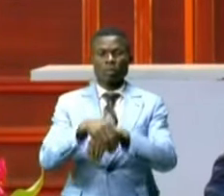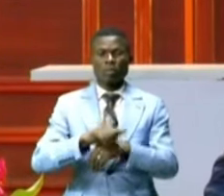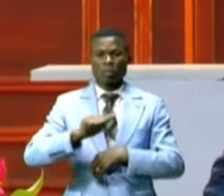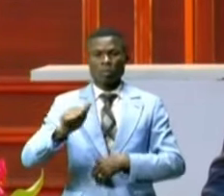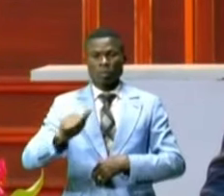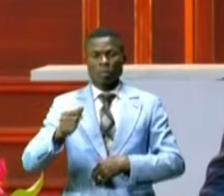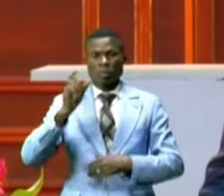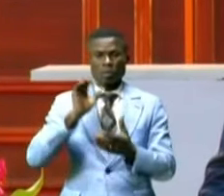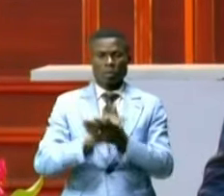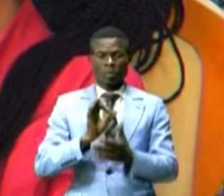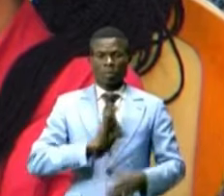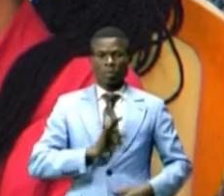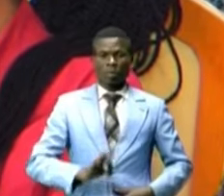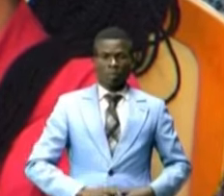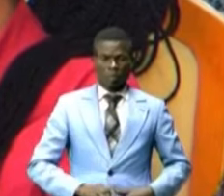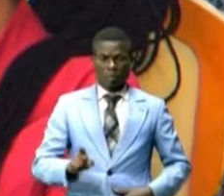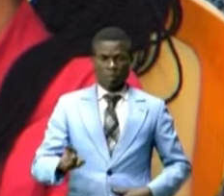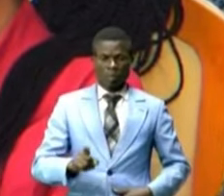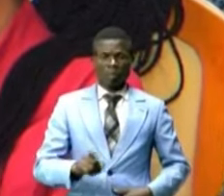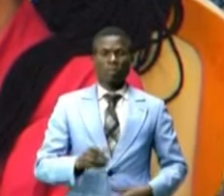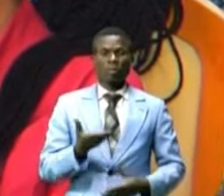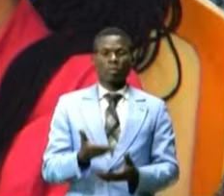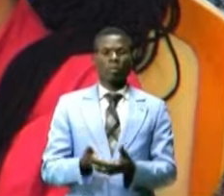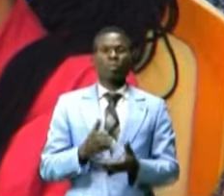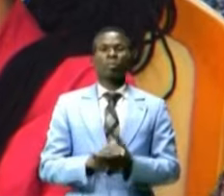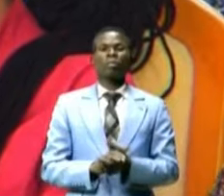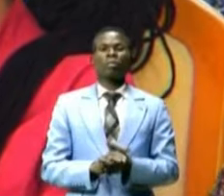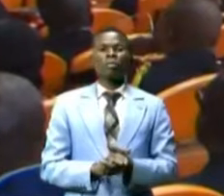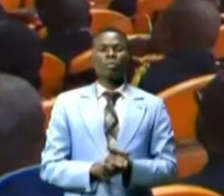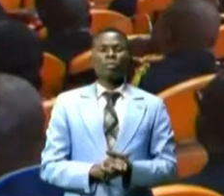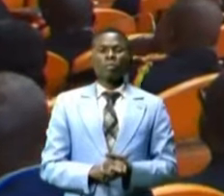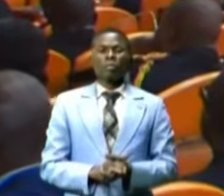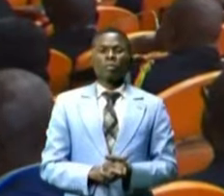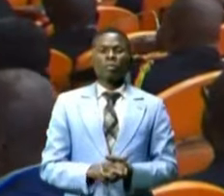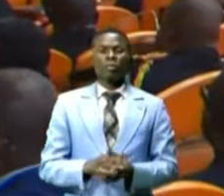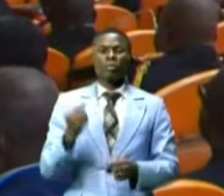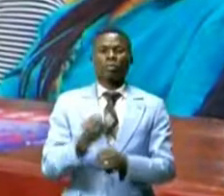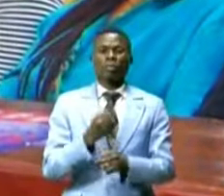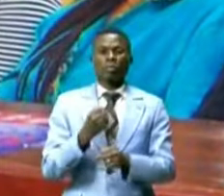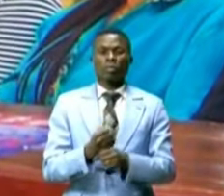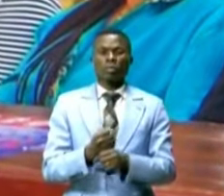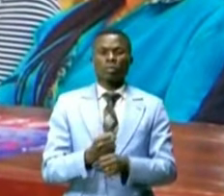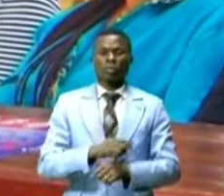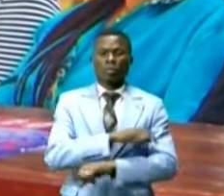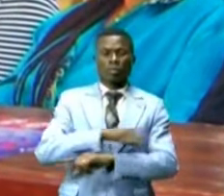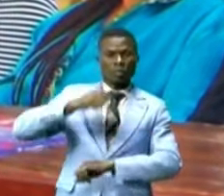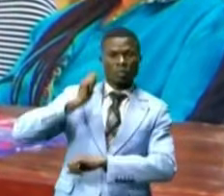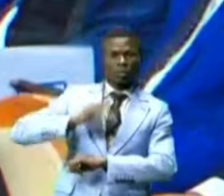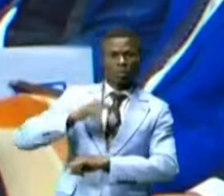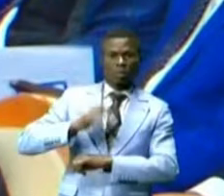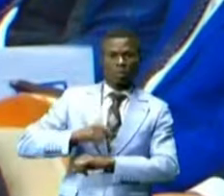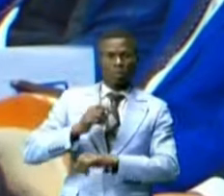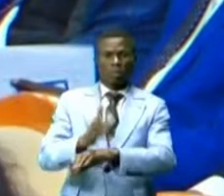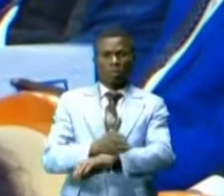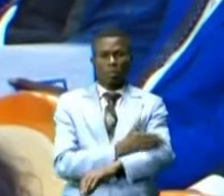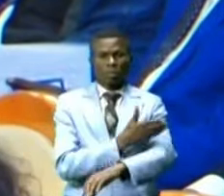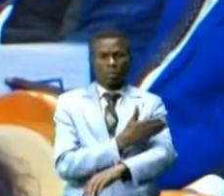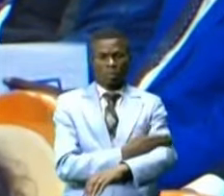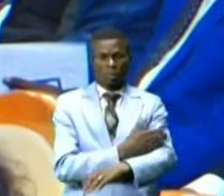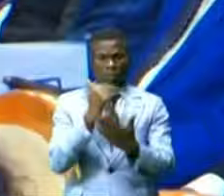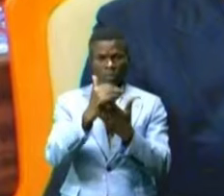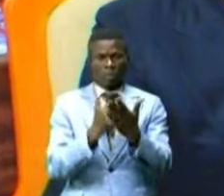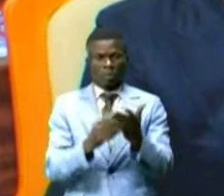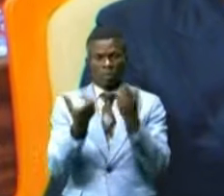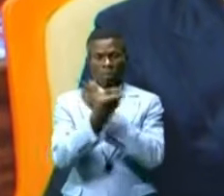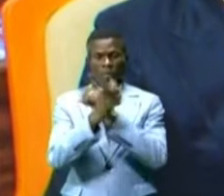la première dame de la République, Denise Nyakeru Tshisekedi. Des ajustements dans l'appareil judiciaire, aux avancées enregistrées dans la